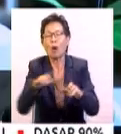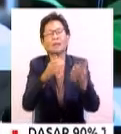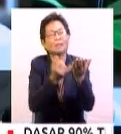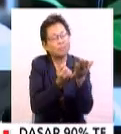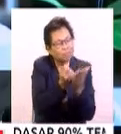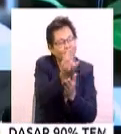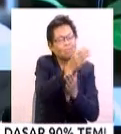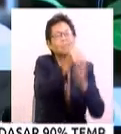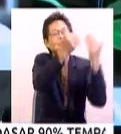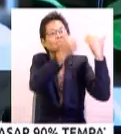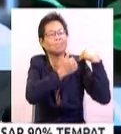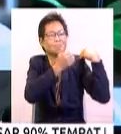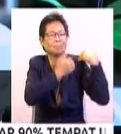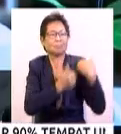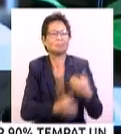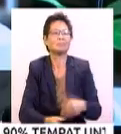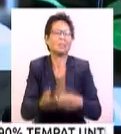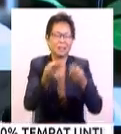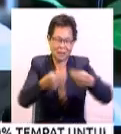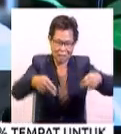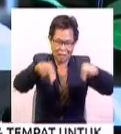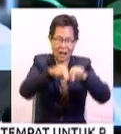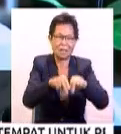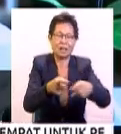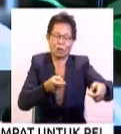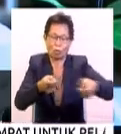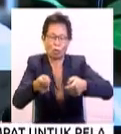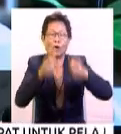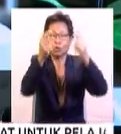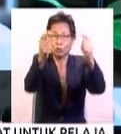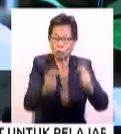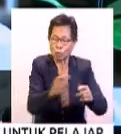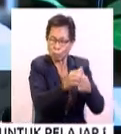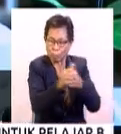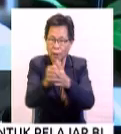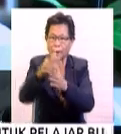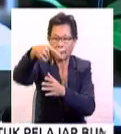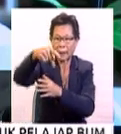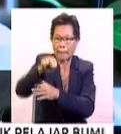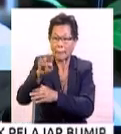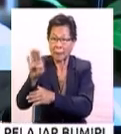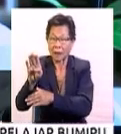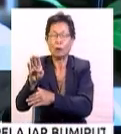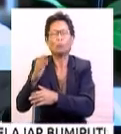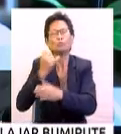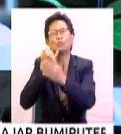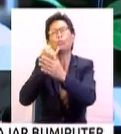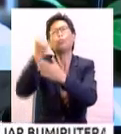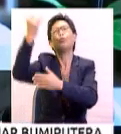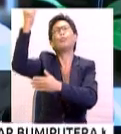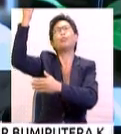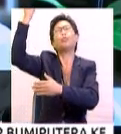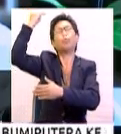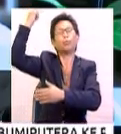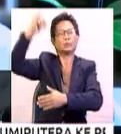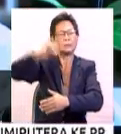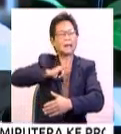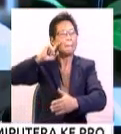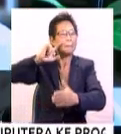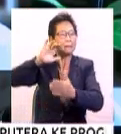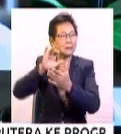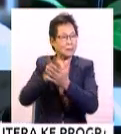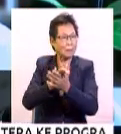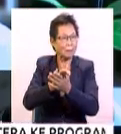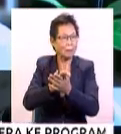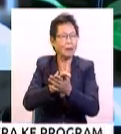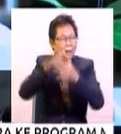Nilai-nilai yang dipelopori tokoh-tokoh kepimpinan PNB terdahulu, saya percaya